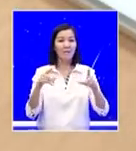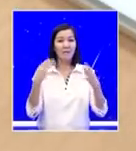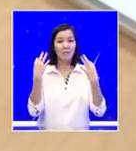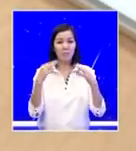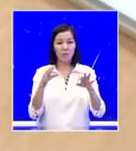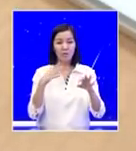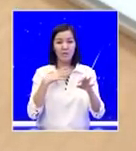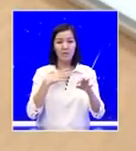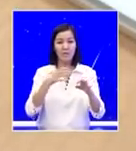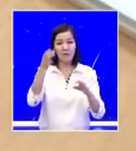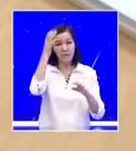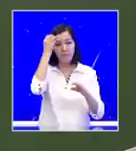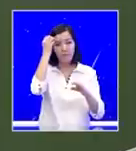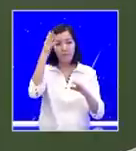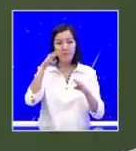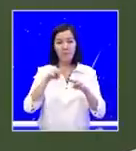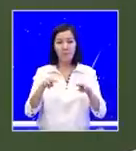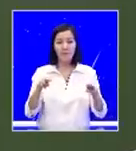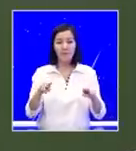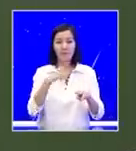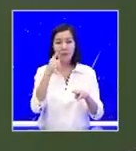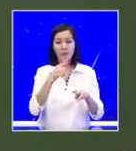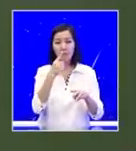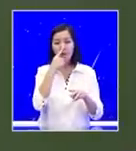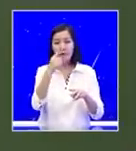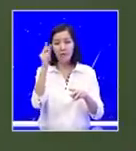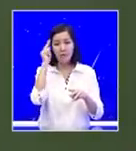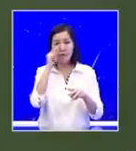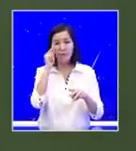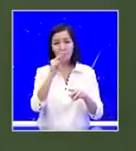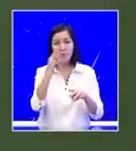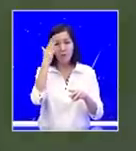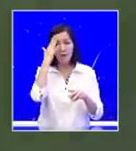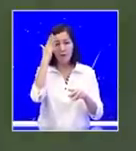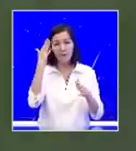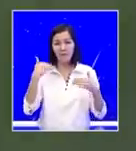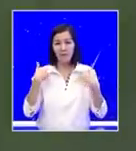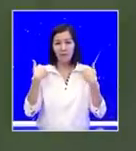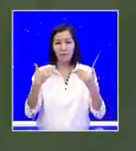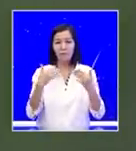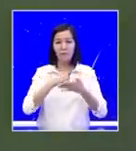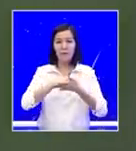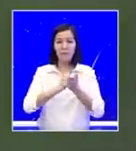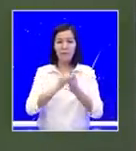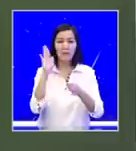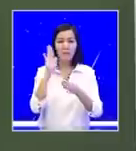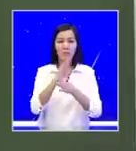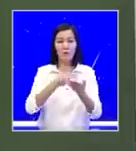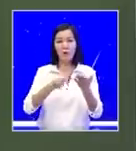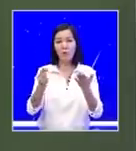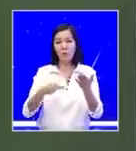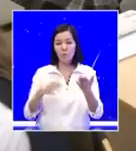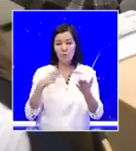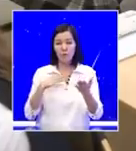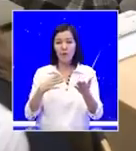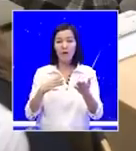босатылды. Білім және ғылым министрі Асхат Аймағамбетов қашықтан оқыту кезінде әдістемелік ұсынымдар бекітілген бұйрыққа қол қойды.